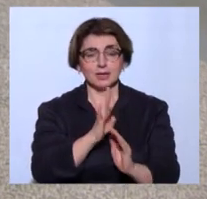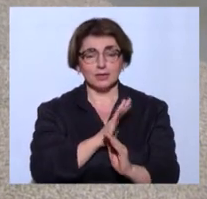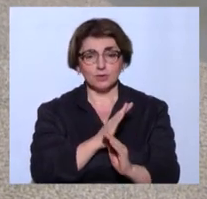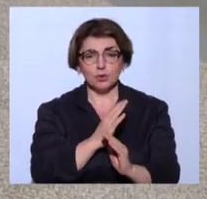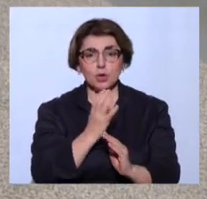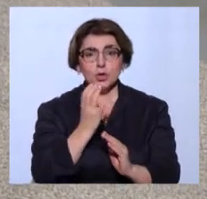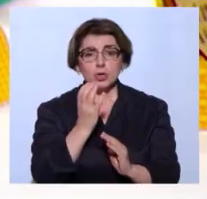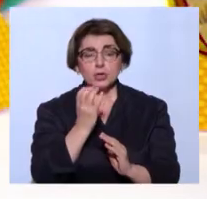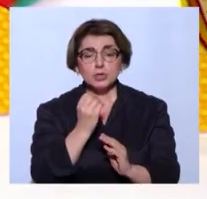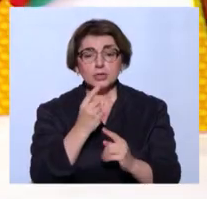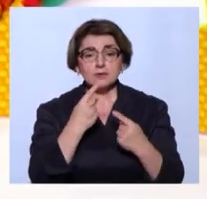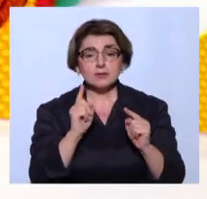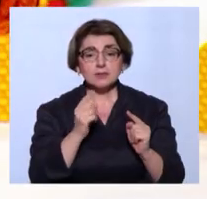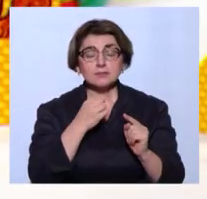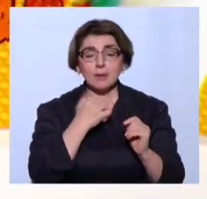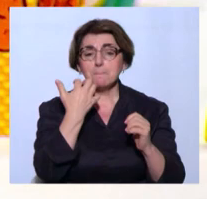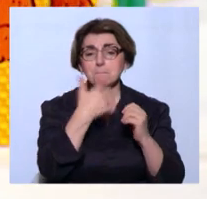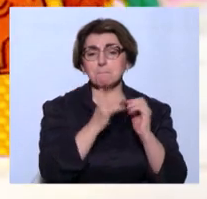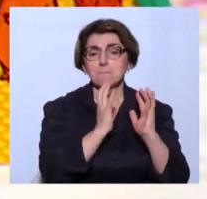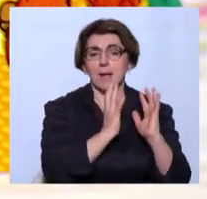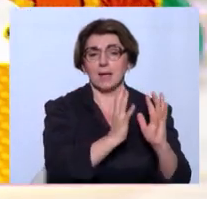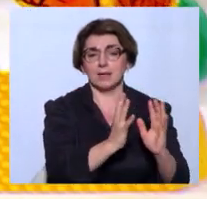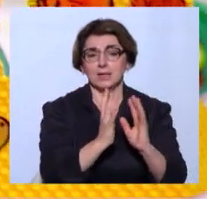და კიდევ უფრო საყვარელი ბაღი.